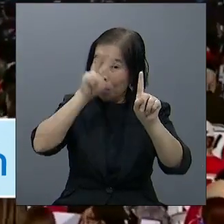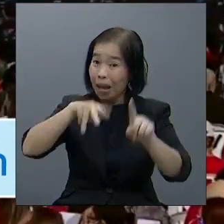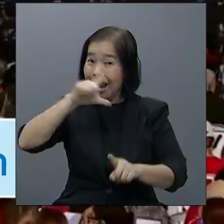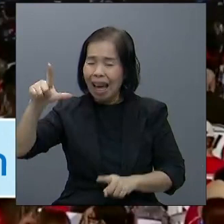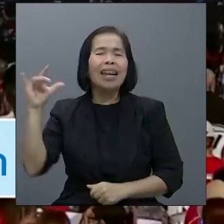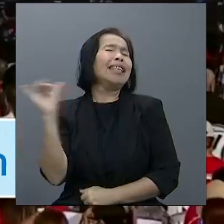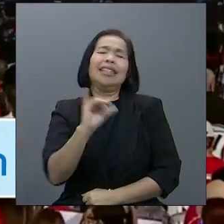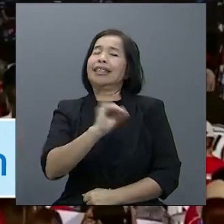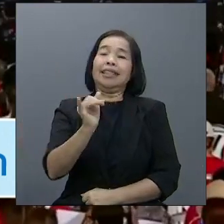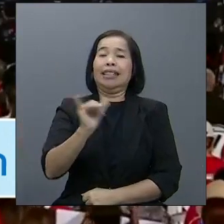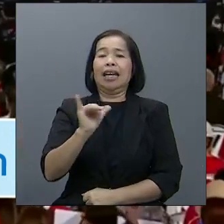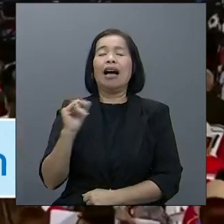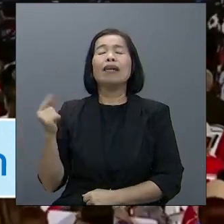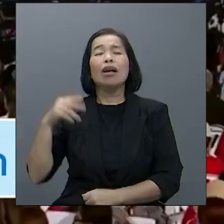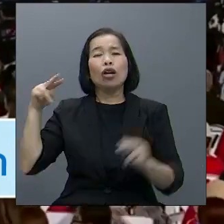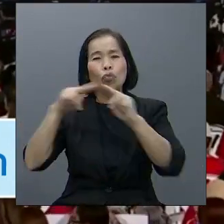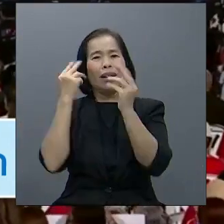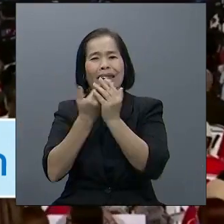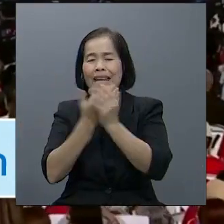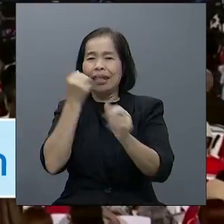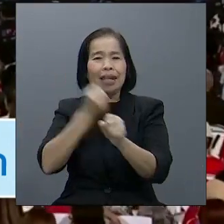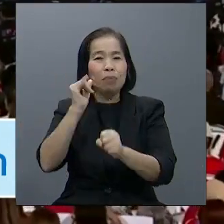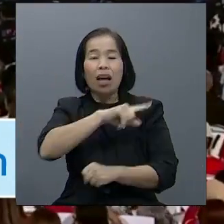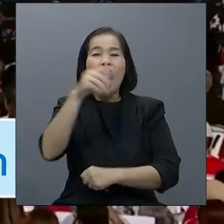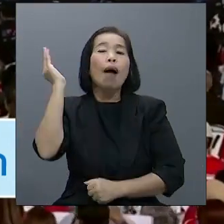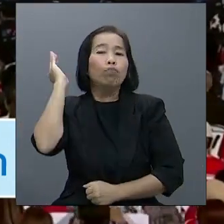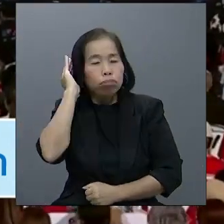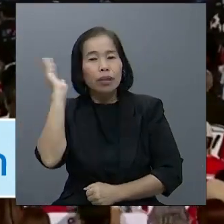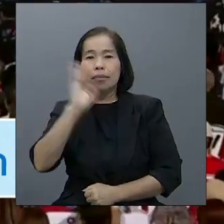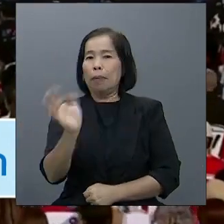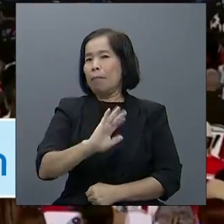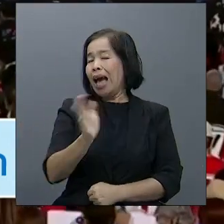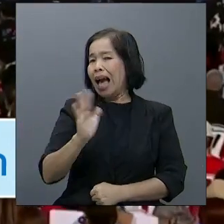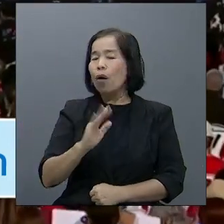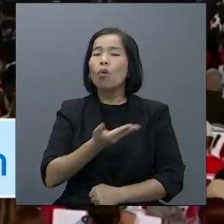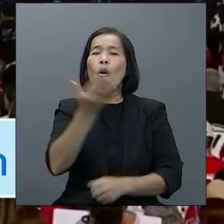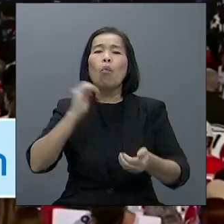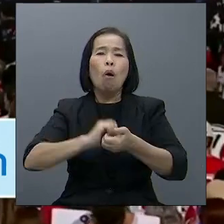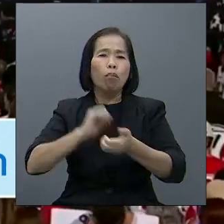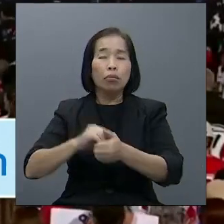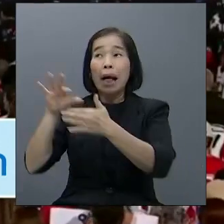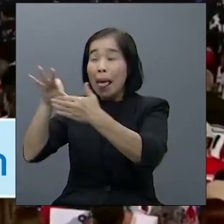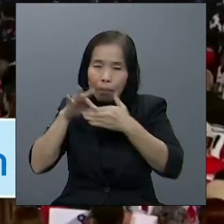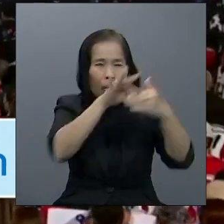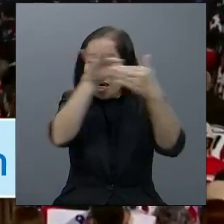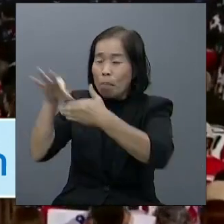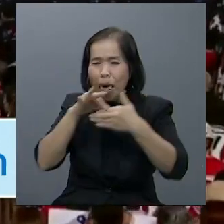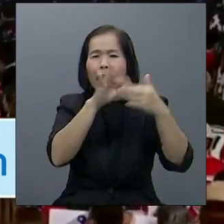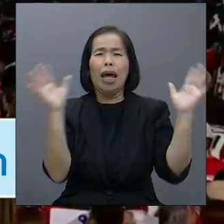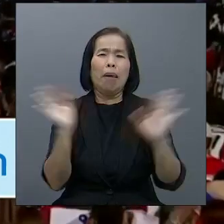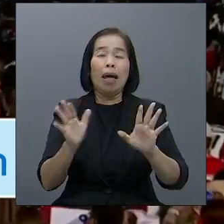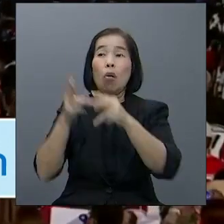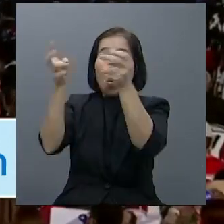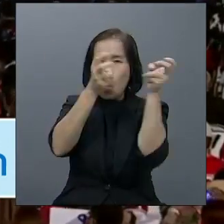บบตามที่เขากล่าวอ้างแต่อย่างใดนะครับขอให้อย่าเพิ่งหลงเชื่อและขอความร่วมมือเช่นเคยครับไม่ส่งต่อหรือไม่แชร์แล้วก็ไม่ต้องไปโหลดอะ